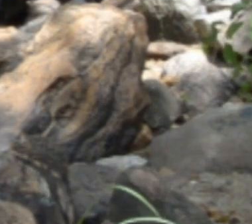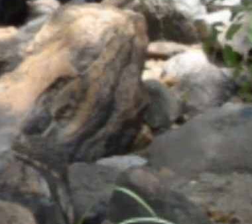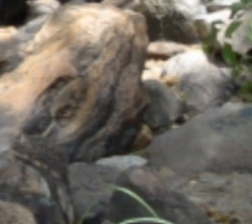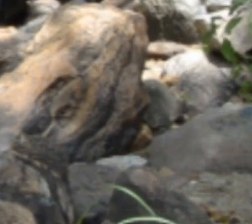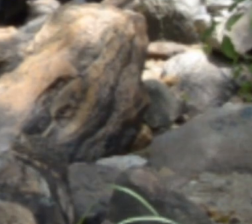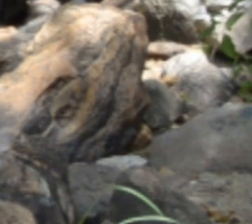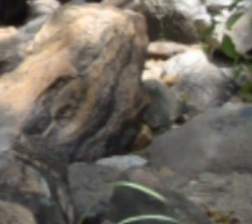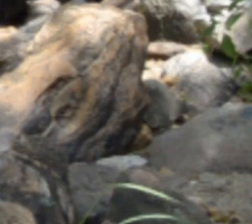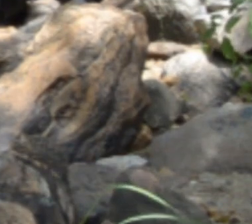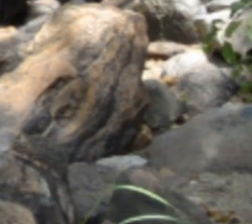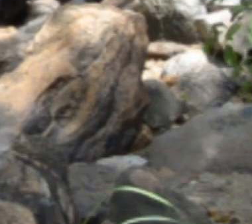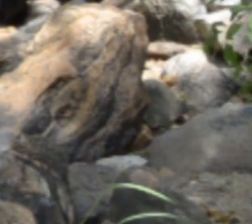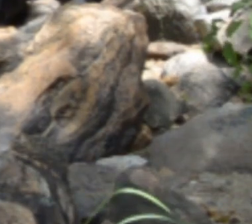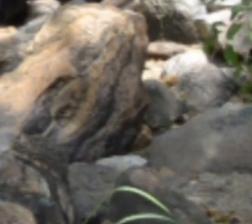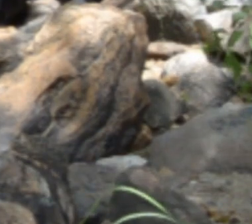tikanonoka